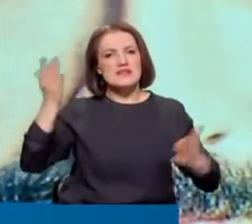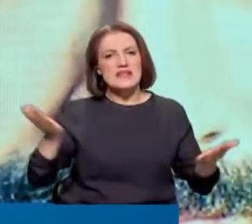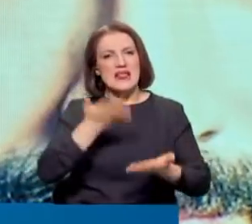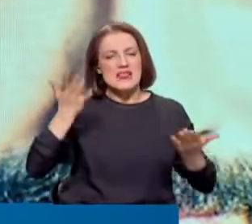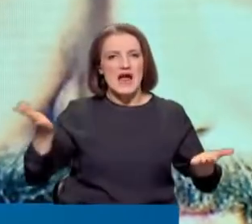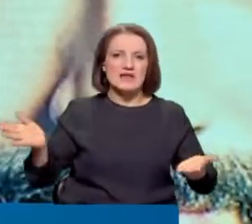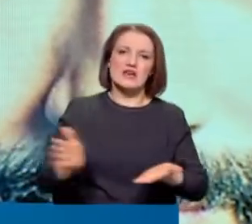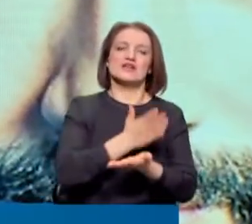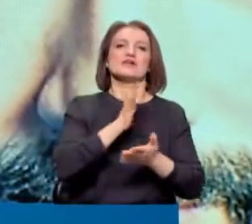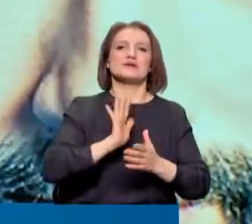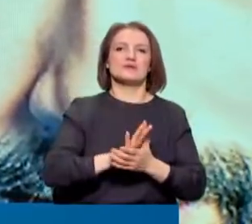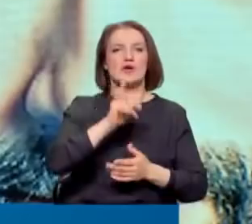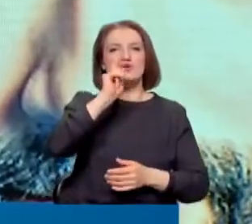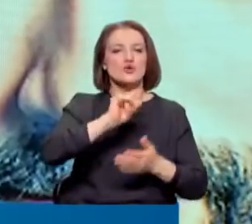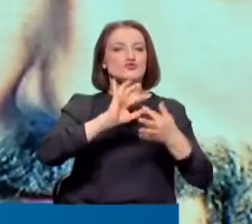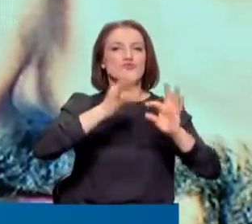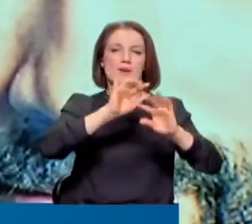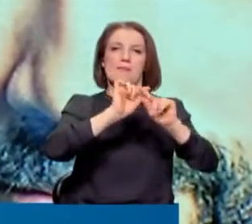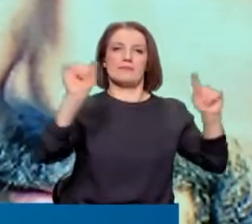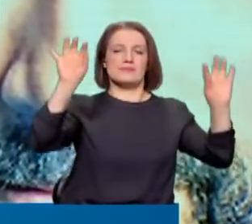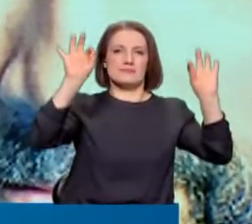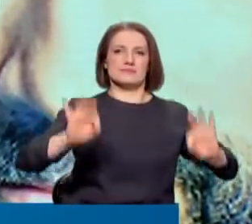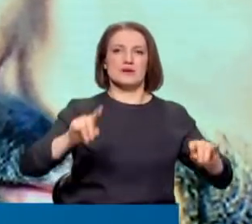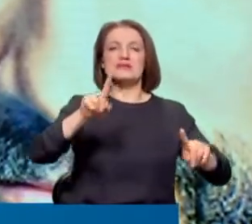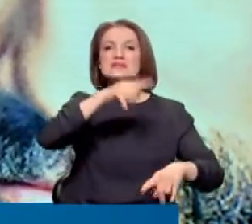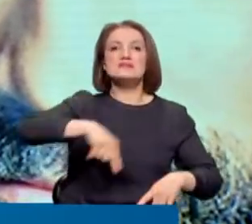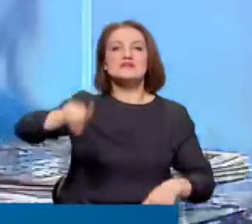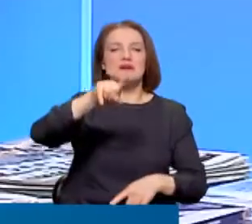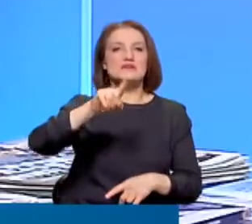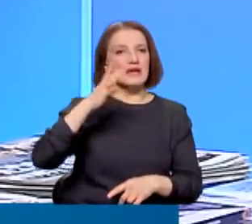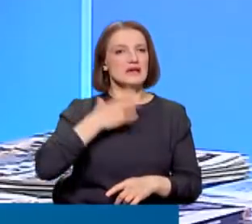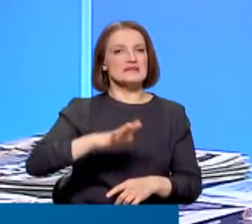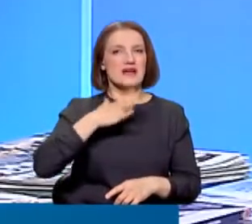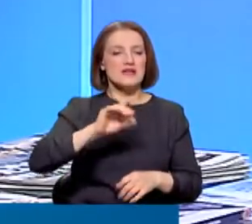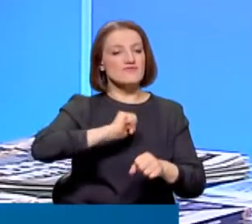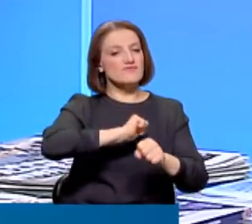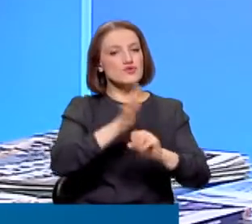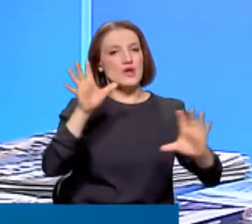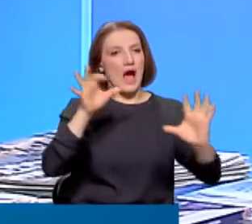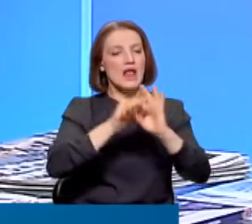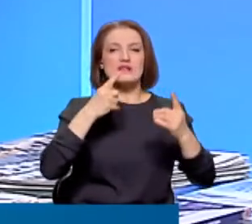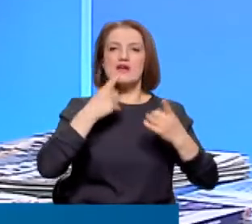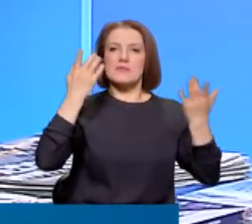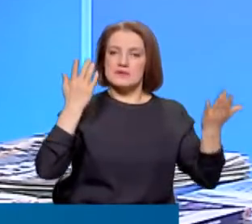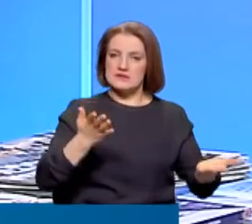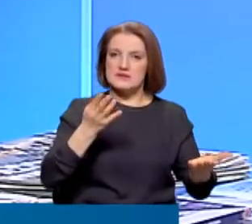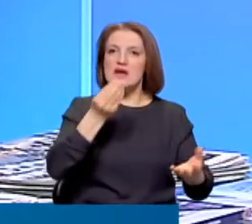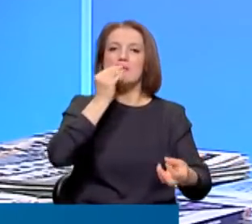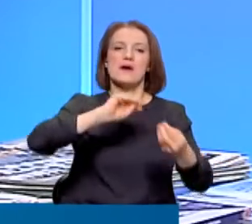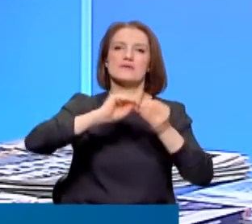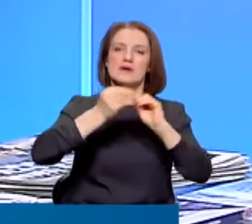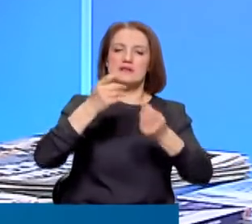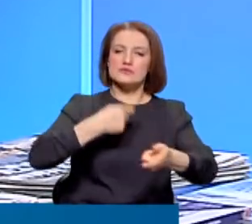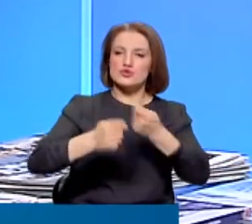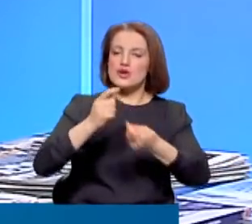atlatmadık ki şimdi sözler böyle başlıyor Siz bunu isterseniz Pan demeye yapabilirsiniz isterseniz geçim derdindeki